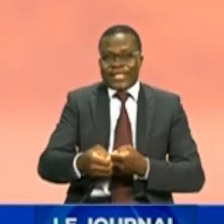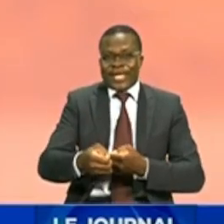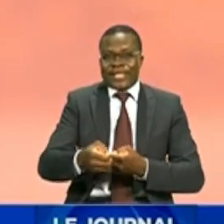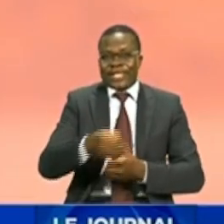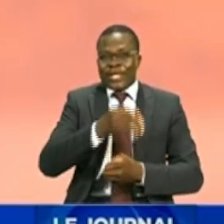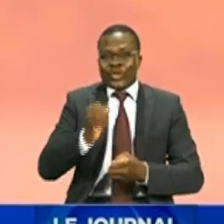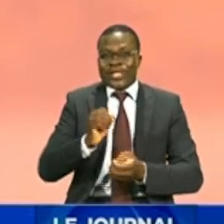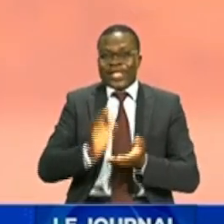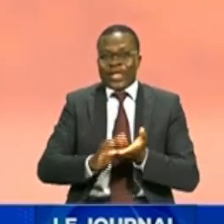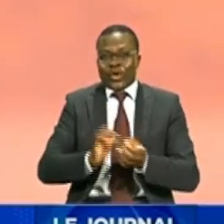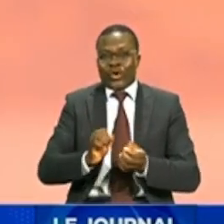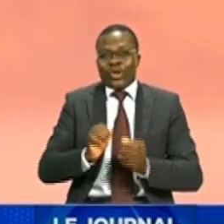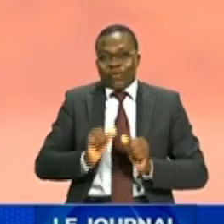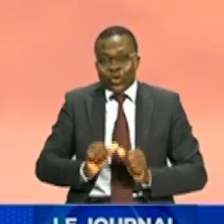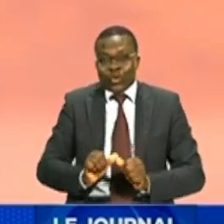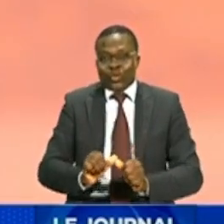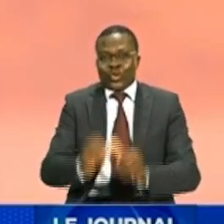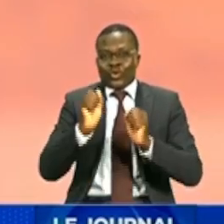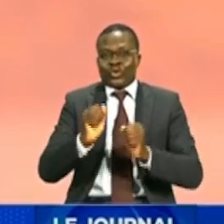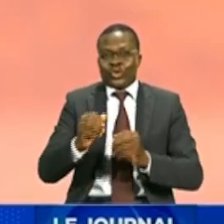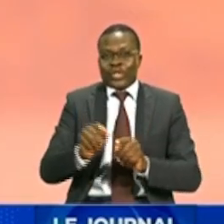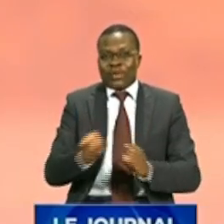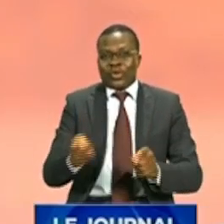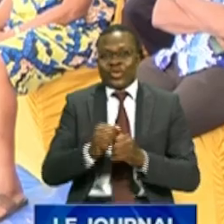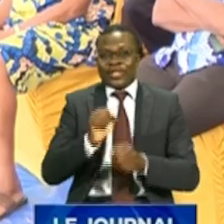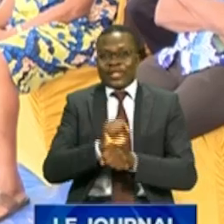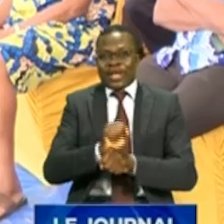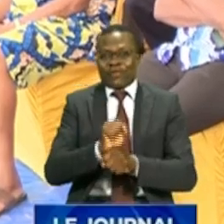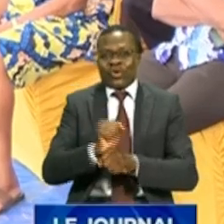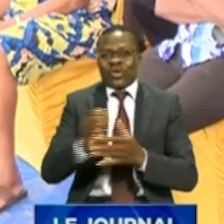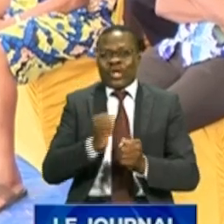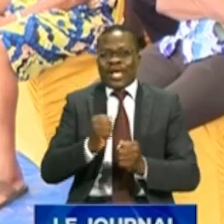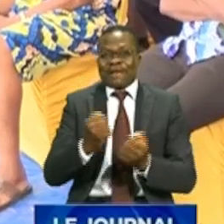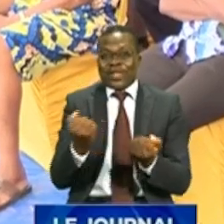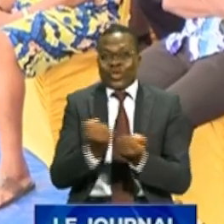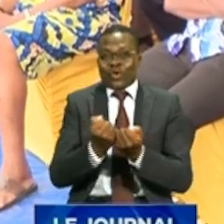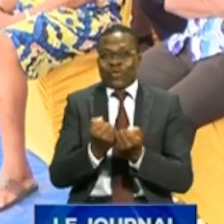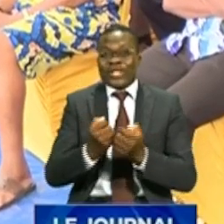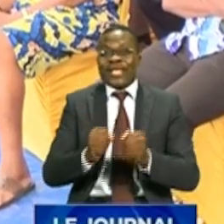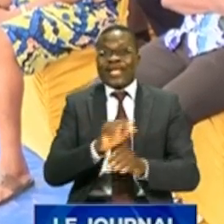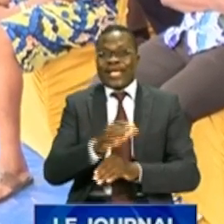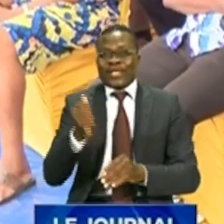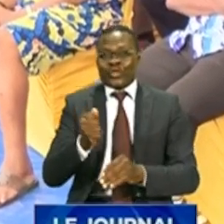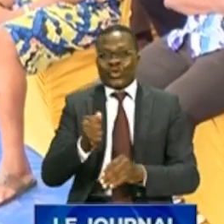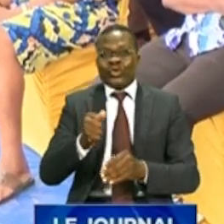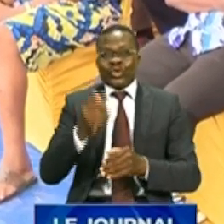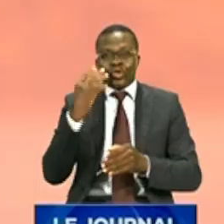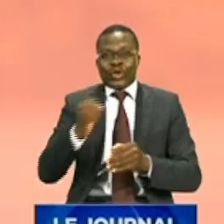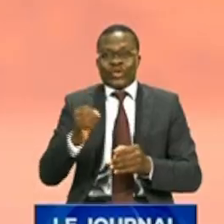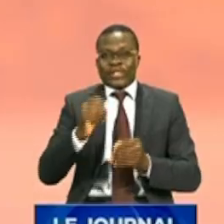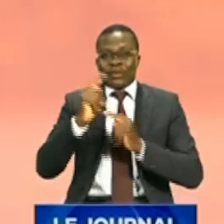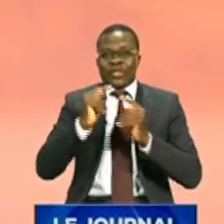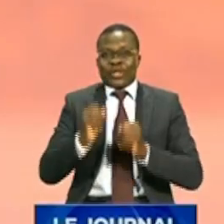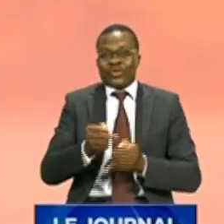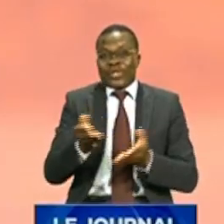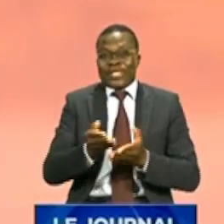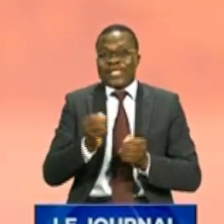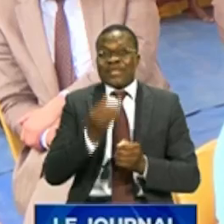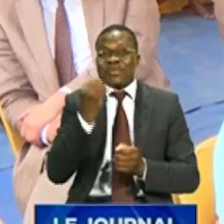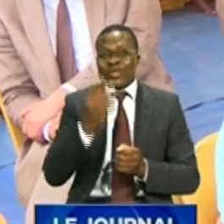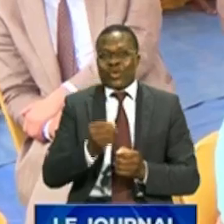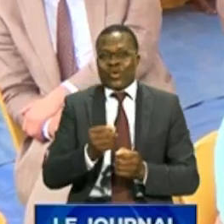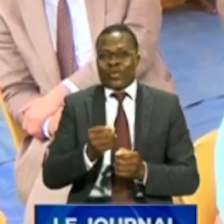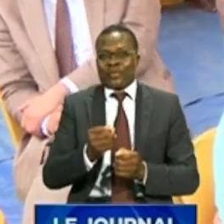chantier école vont se poursuivre en parallèle de ces travaux afin de conforter le renforcement de l'écosystème touristique du site palatial de la